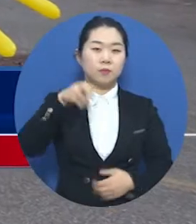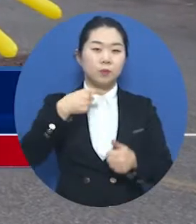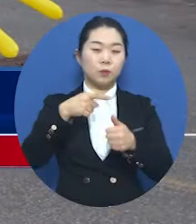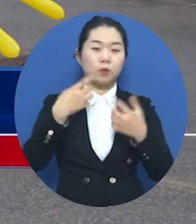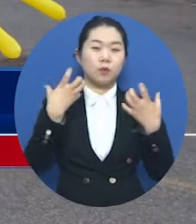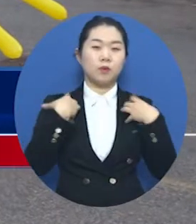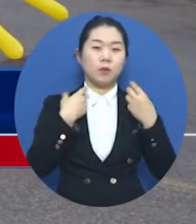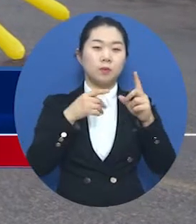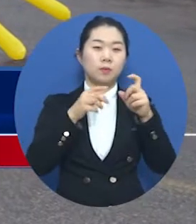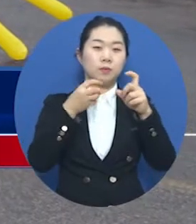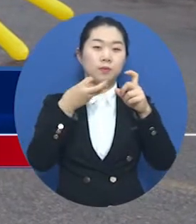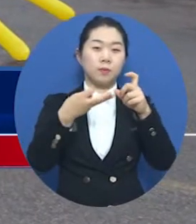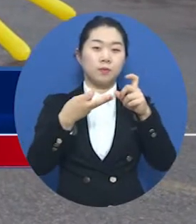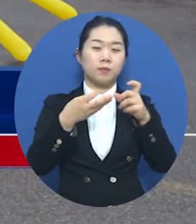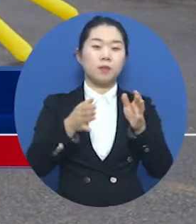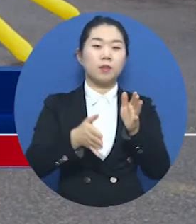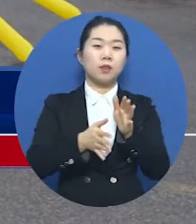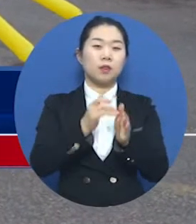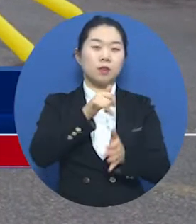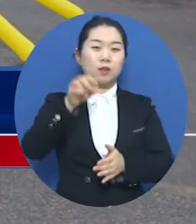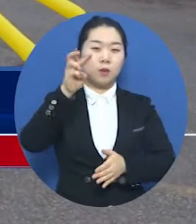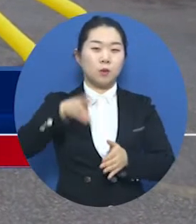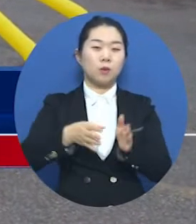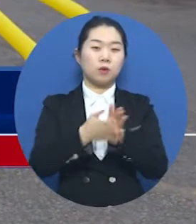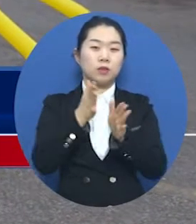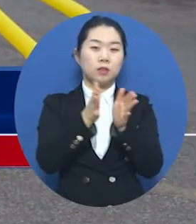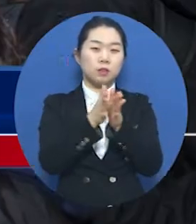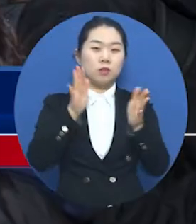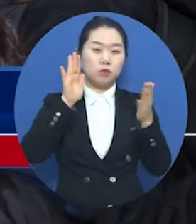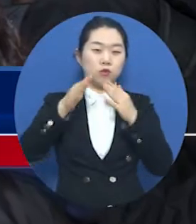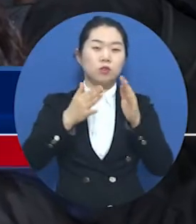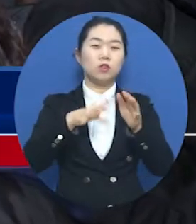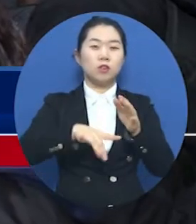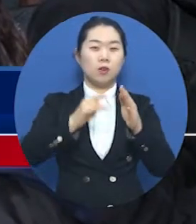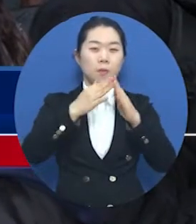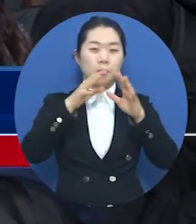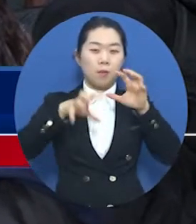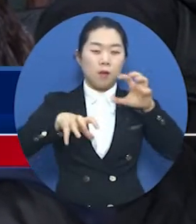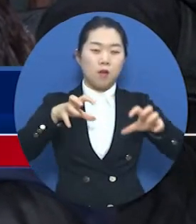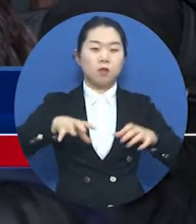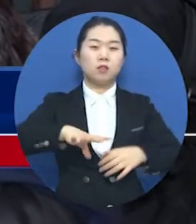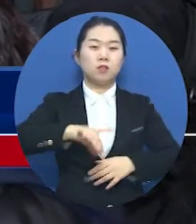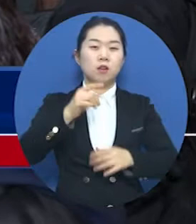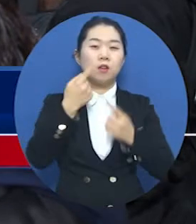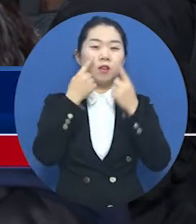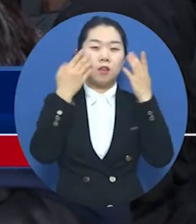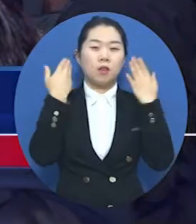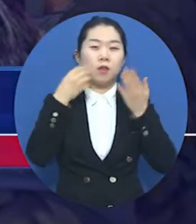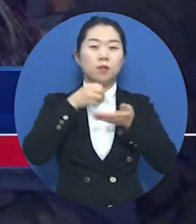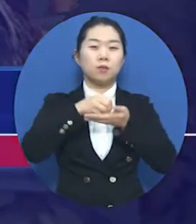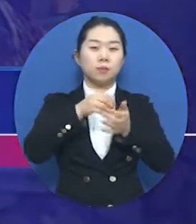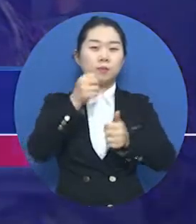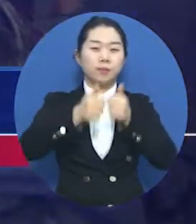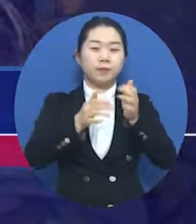세종시 교육청은 13일 세종시 출범 이후 첫 마을에서 첫 대학 수학 능력 시험을